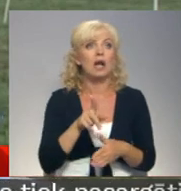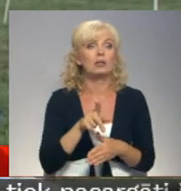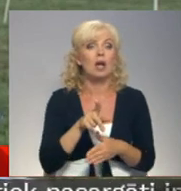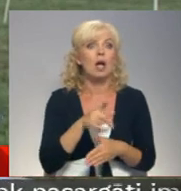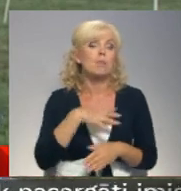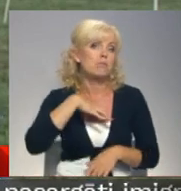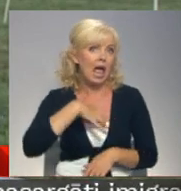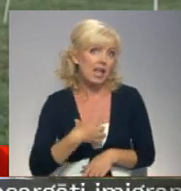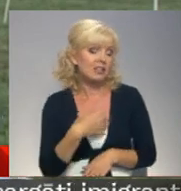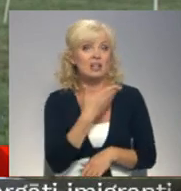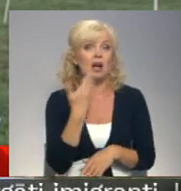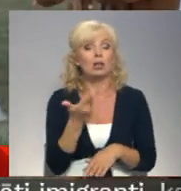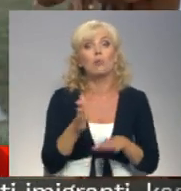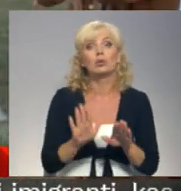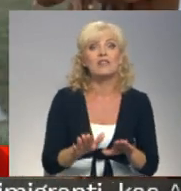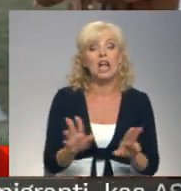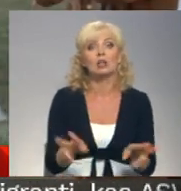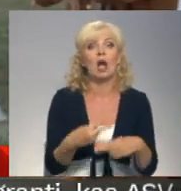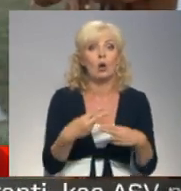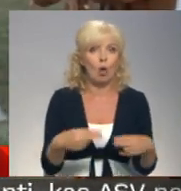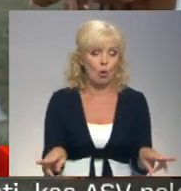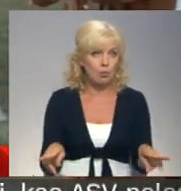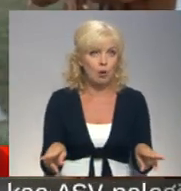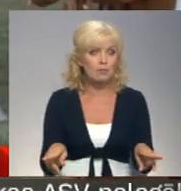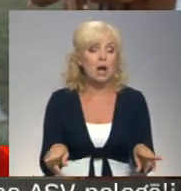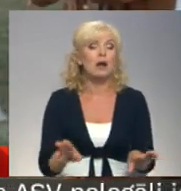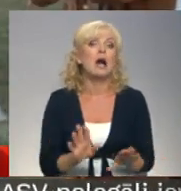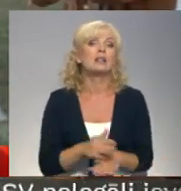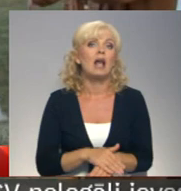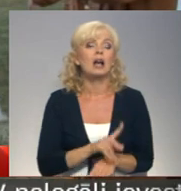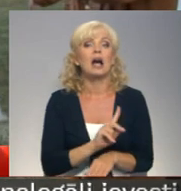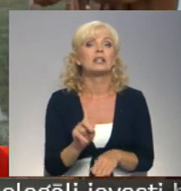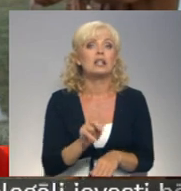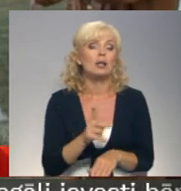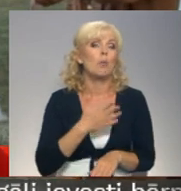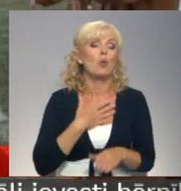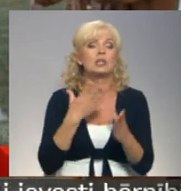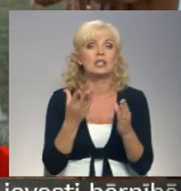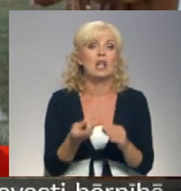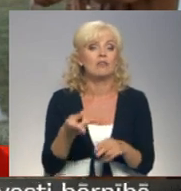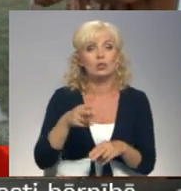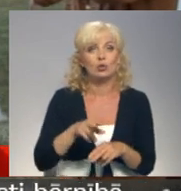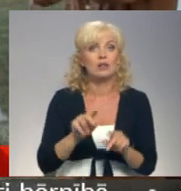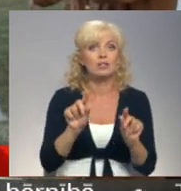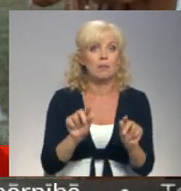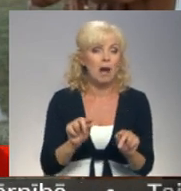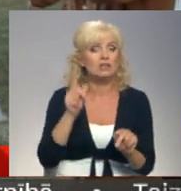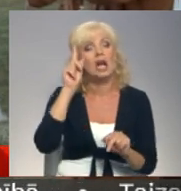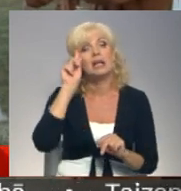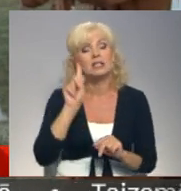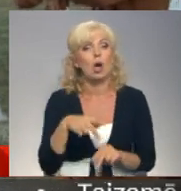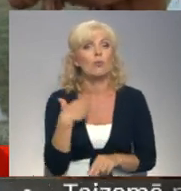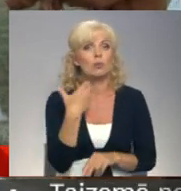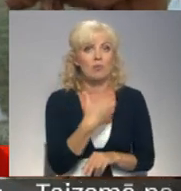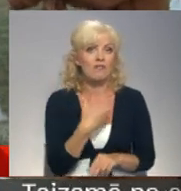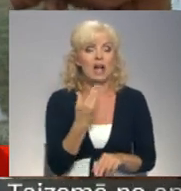ja nebūtu tā vieta uz klubu vispār. Sažalēņu, sečās stāla namnoga menša, потому что... Mūsdienās kļuvis daudz mazāk, jo saprotams, ka ir